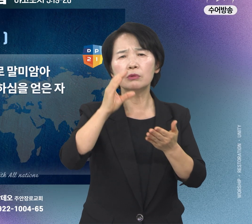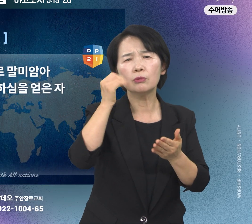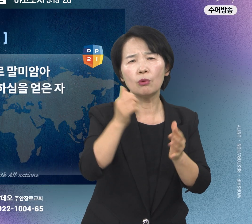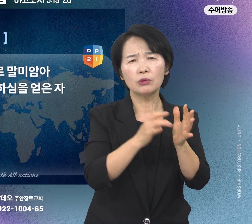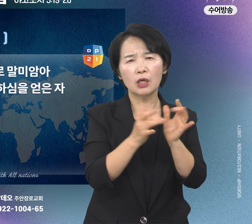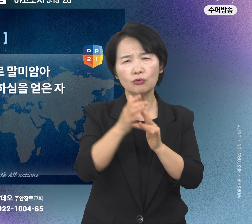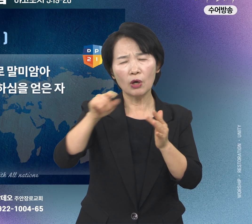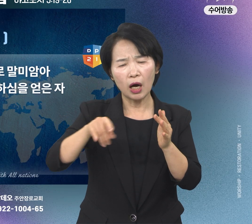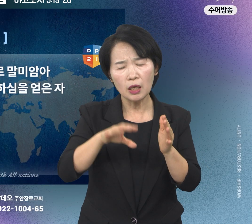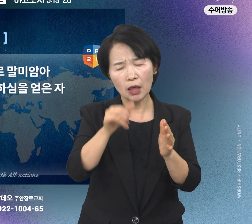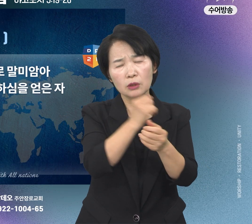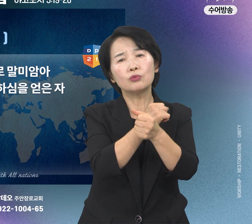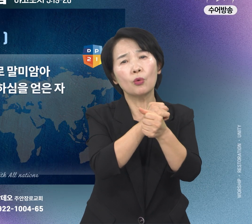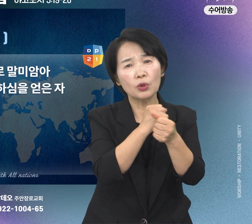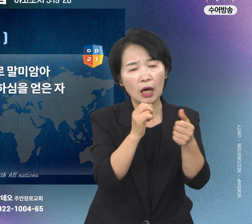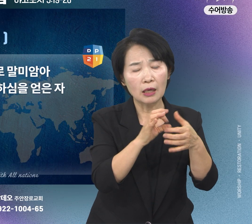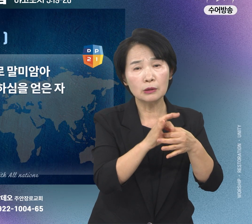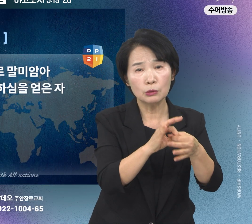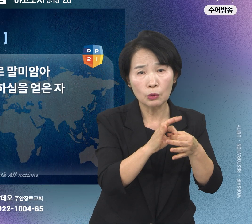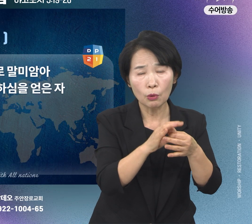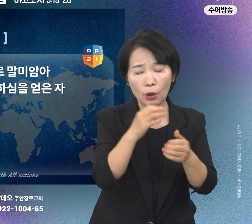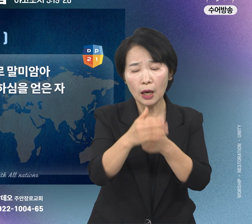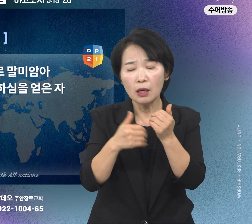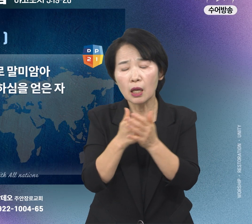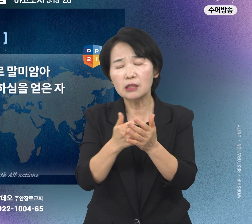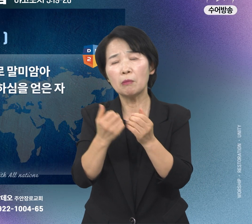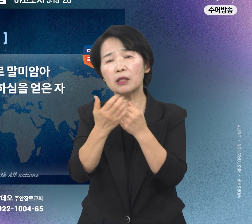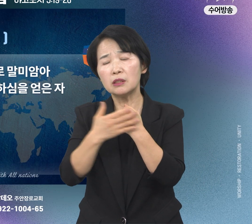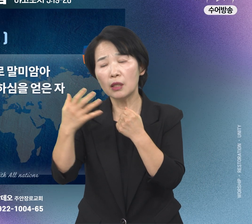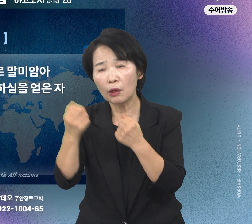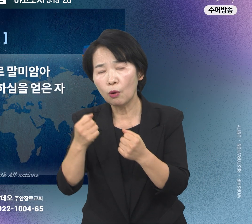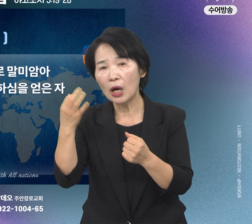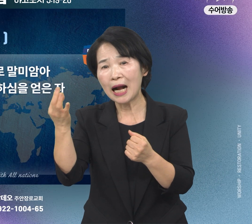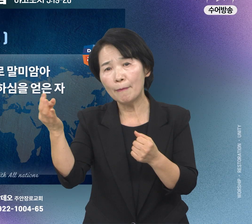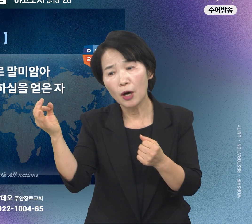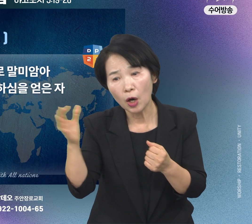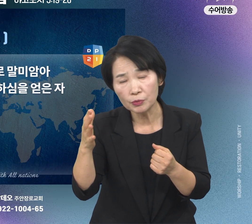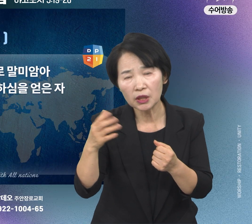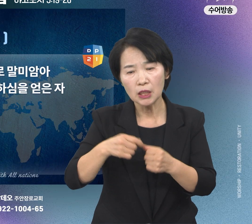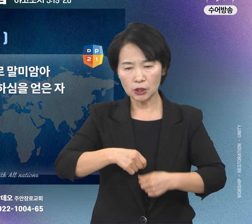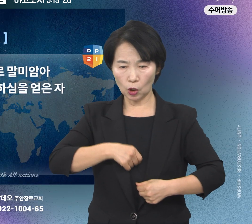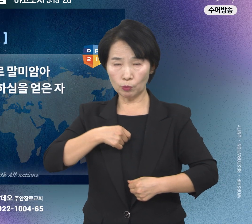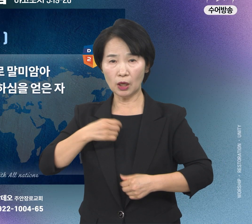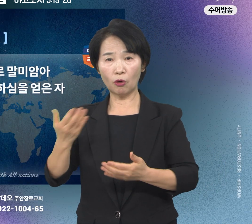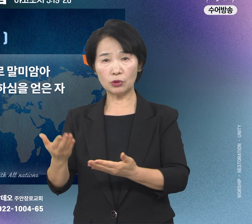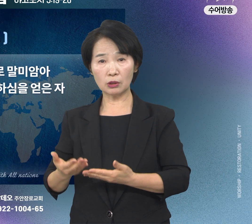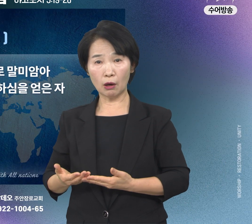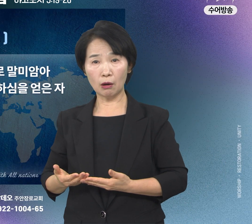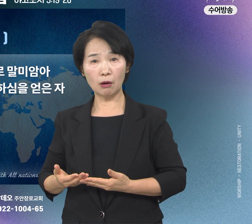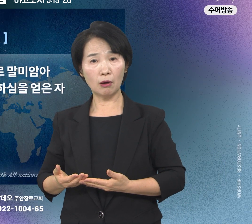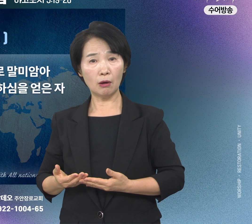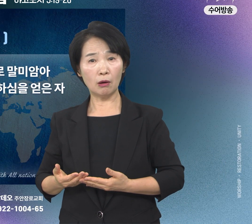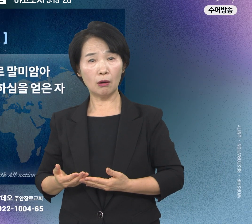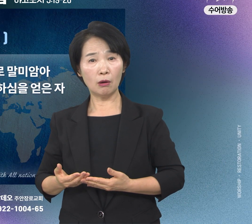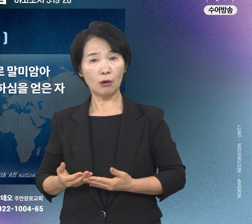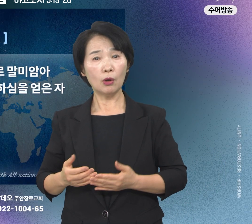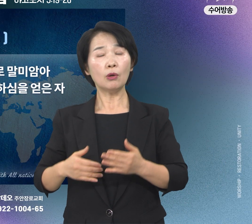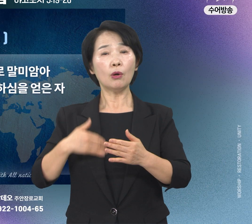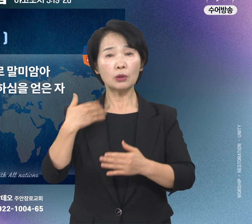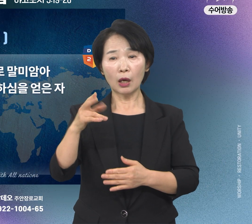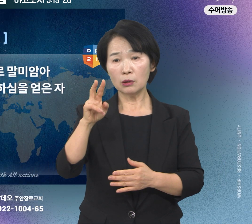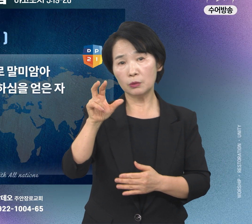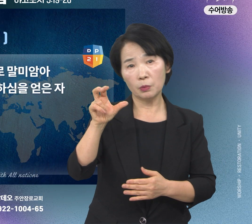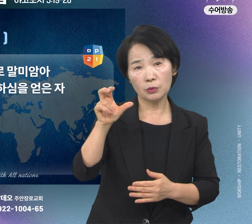있는 속량으로 말미암아 하나님의 은혜로 값없이 의롭다 하심을 얻은 자 되었느니라. 또 24절부터